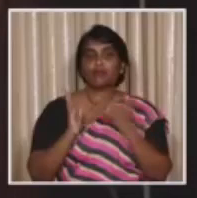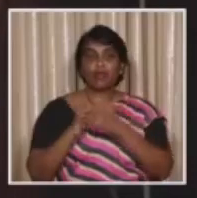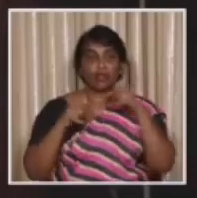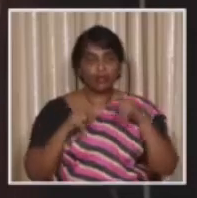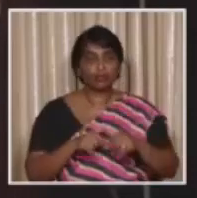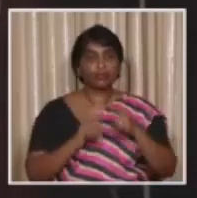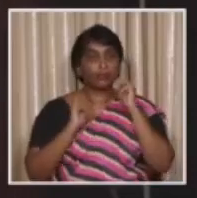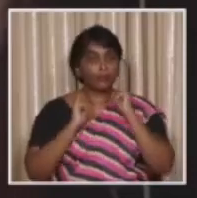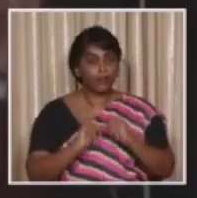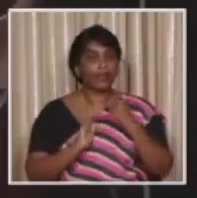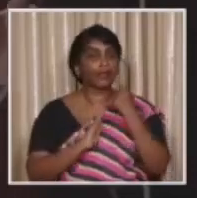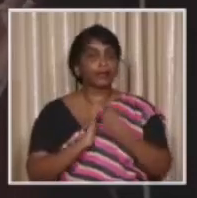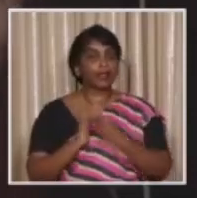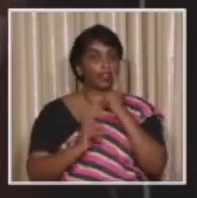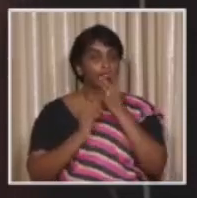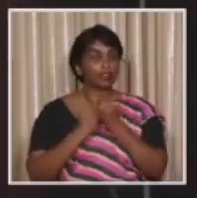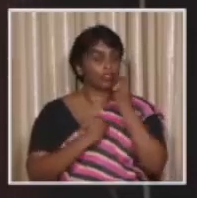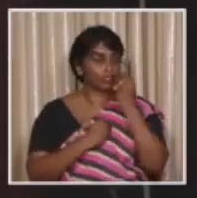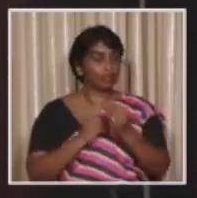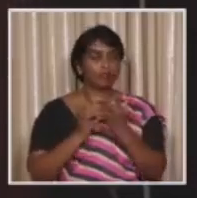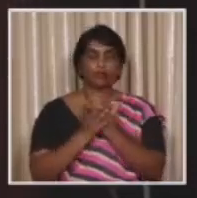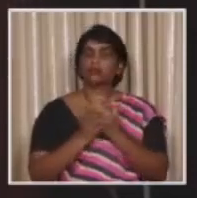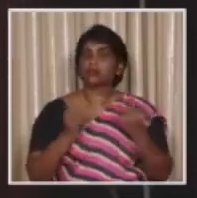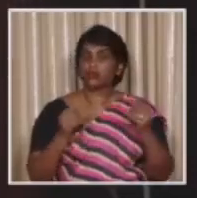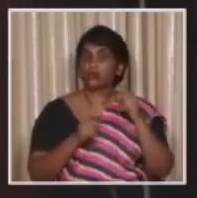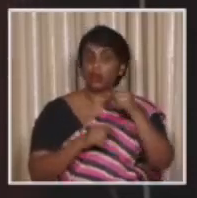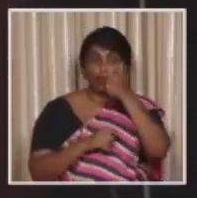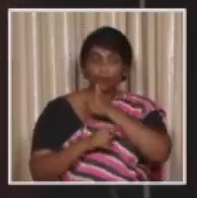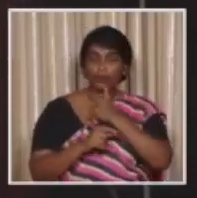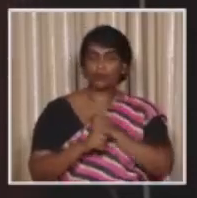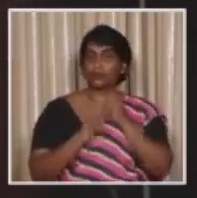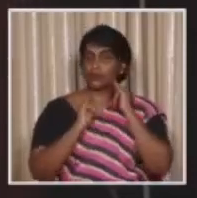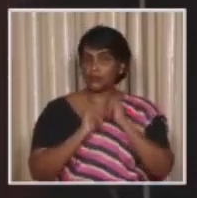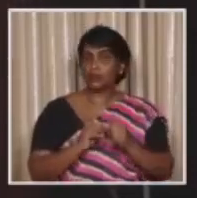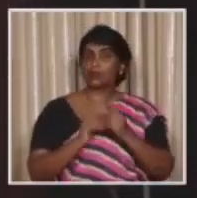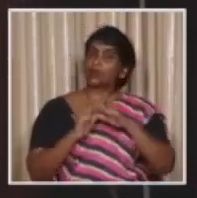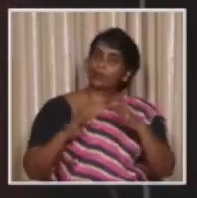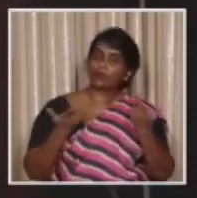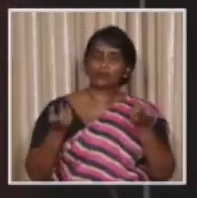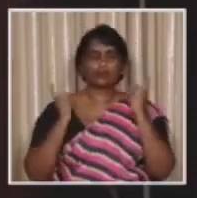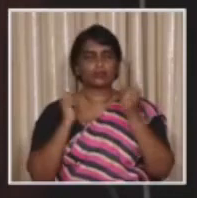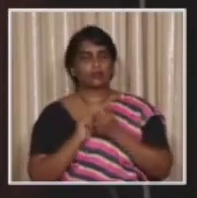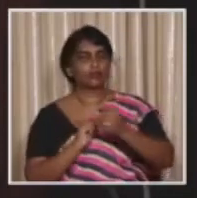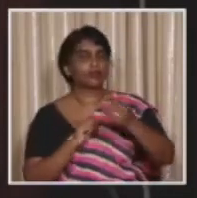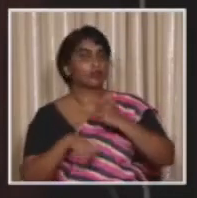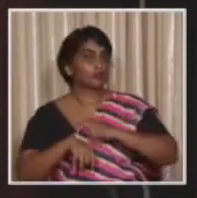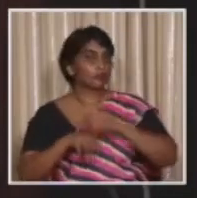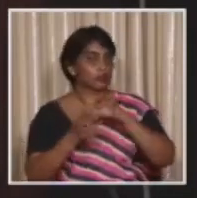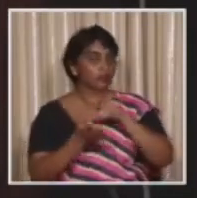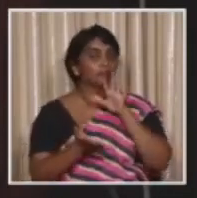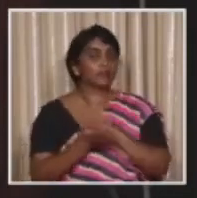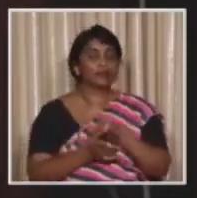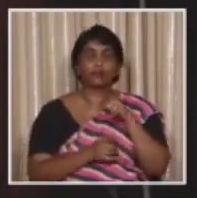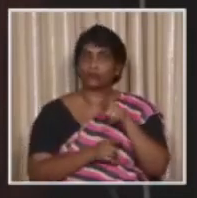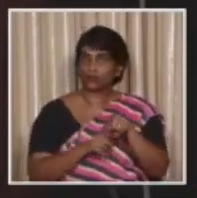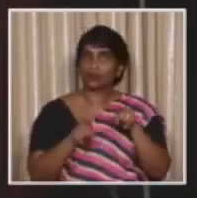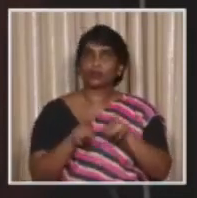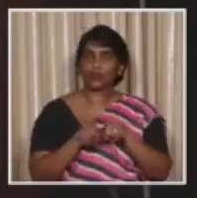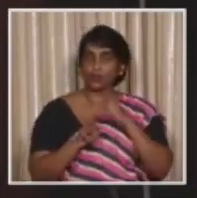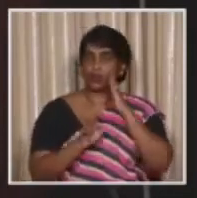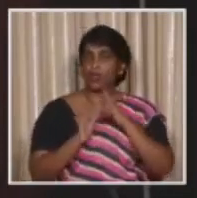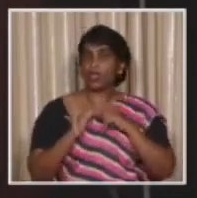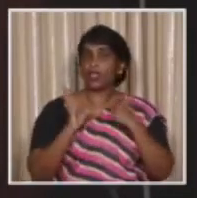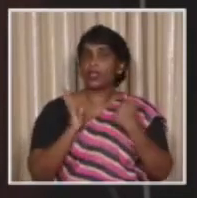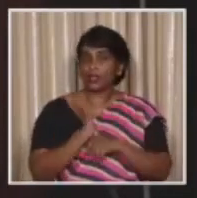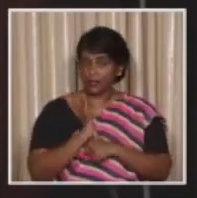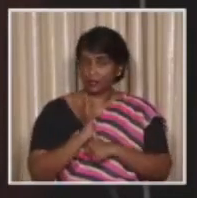ඒ අපරාධ නීතියෙන් දඬුවම් ලැබීම නීතියෙන් අයින් කරලා හොරුන්ට තක්කඩින්ට ඕන ගේමක් ගහන්න පුළුවන් තත්ත්වයටපත් කළා තියෙනවා ඒක නිසා ඒ විදේශ විනිමය